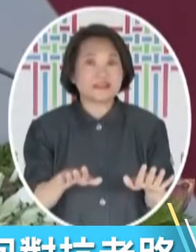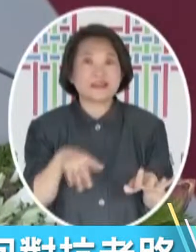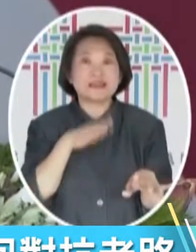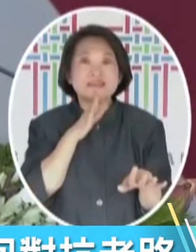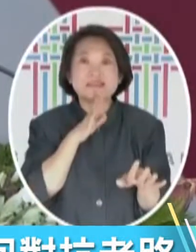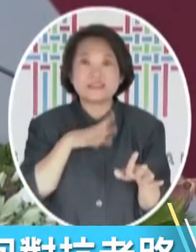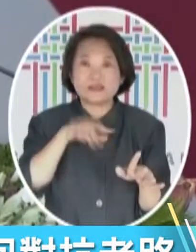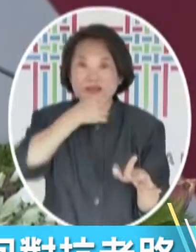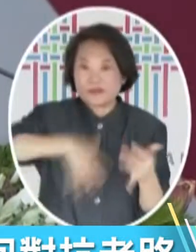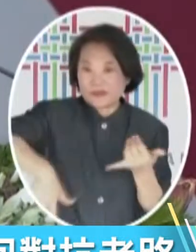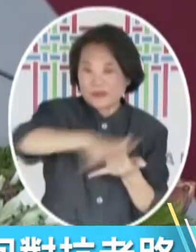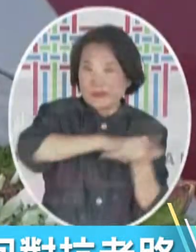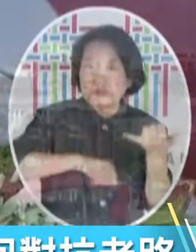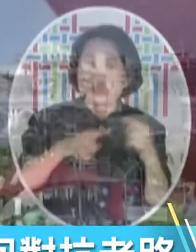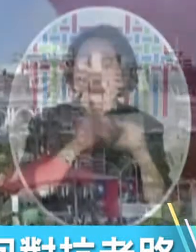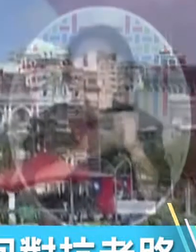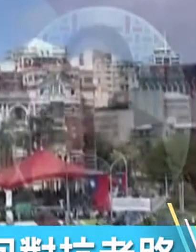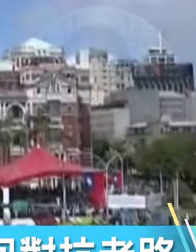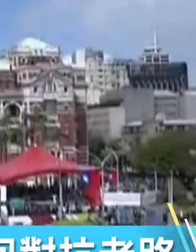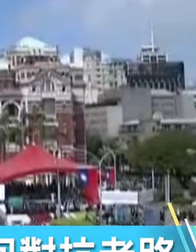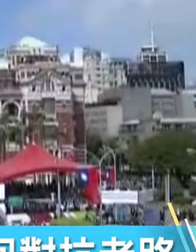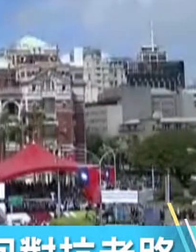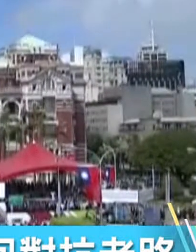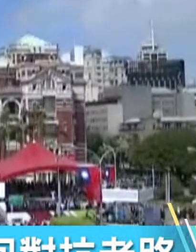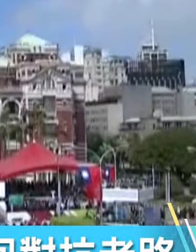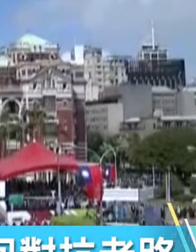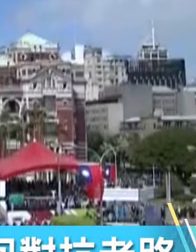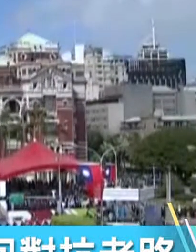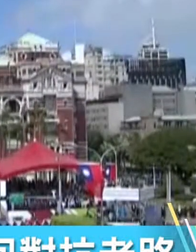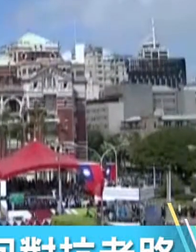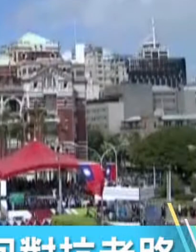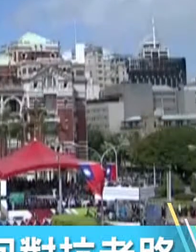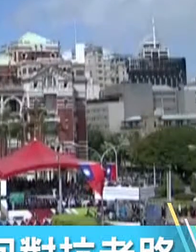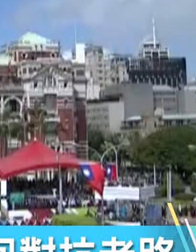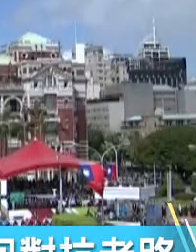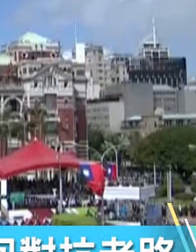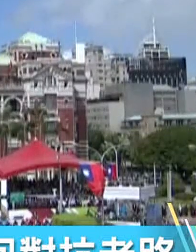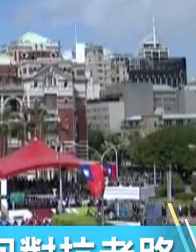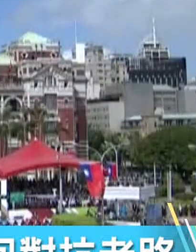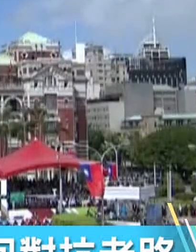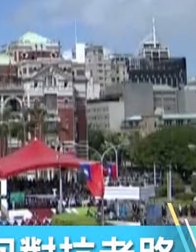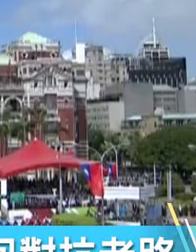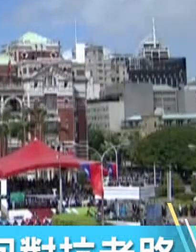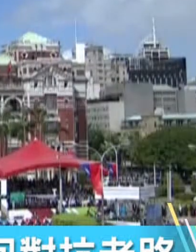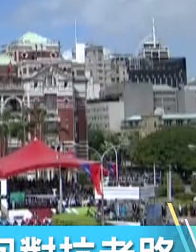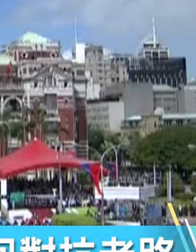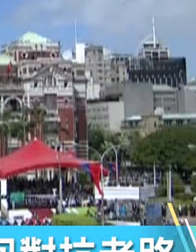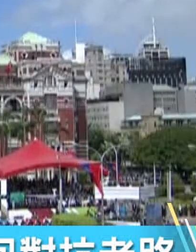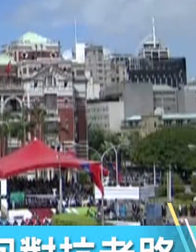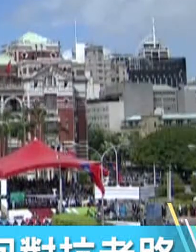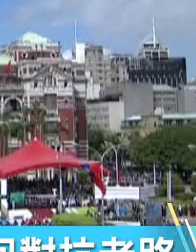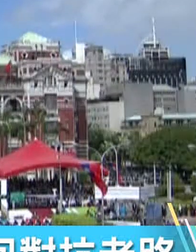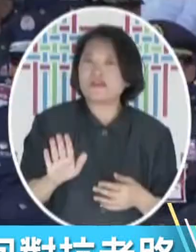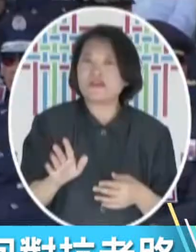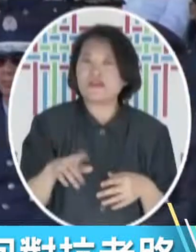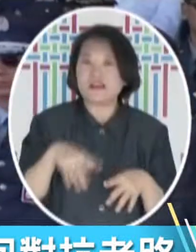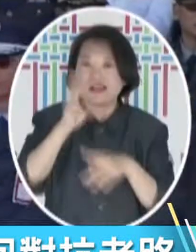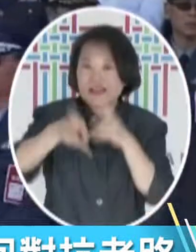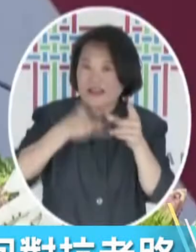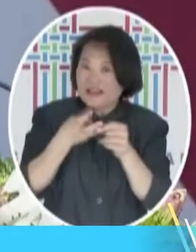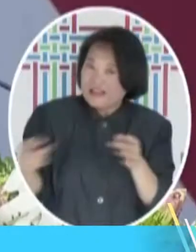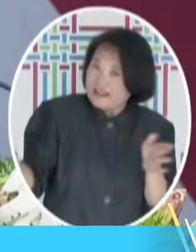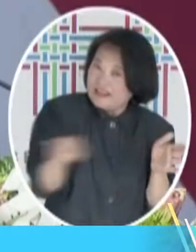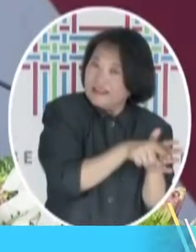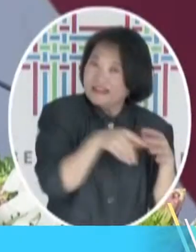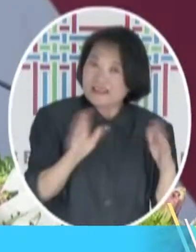主张不对抗、不屈服。双十国庆这一年，正好也是两岸交流30周年。